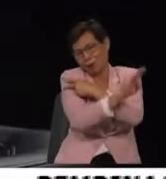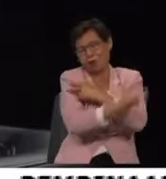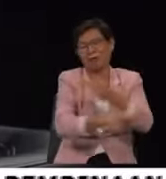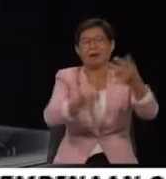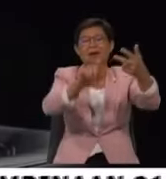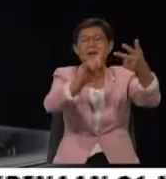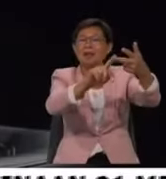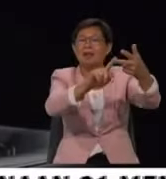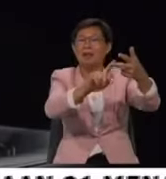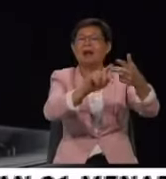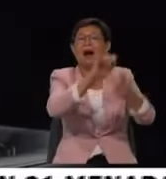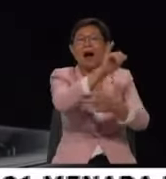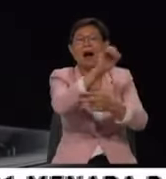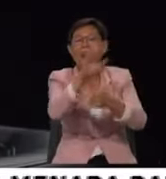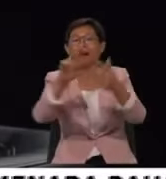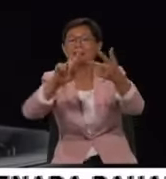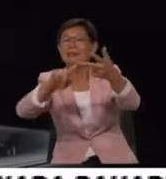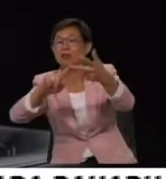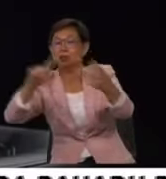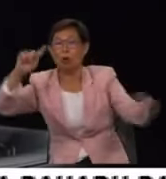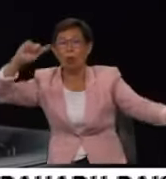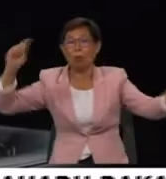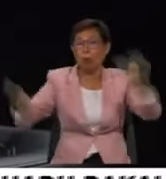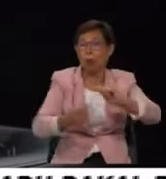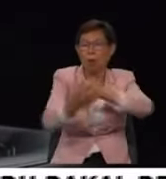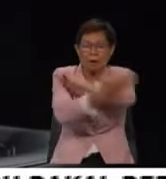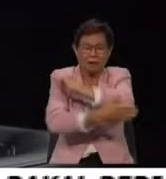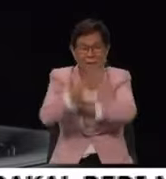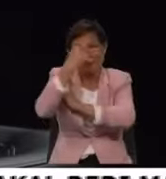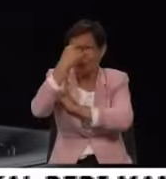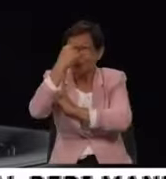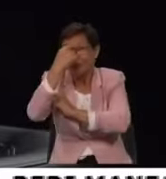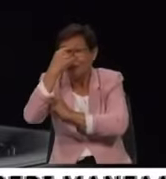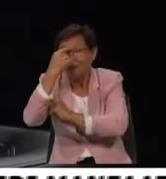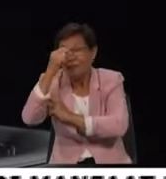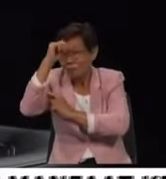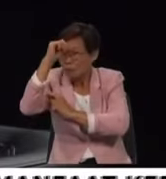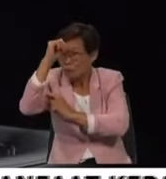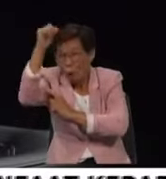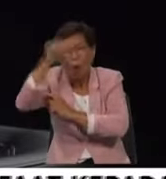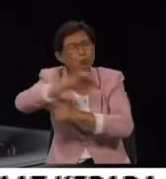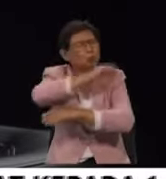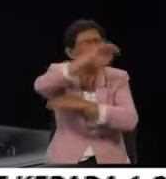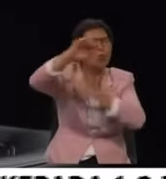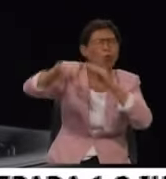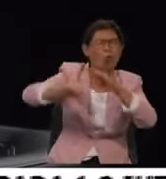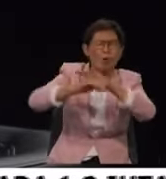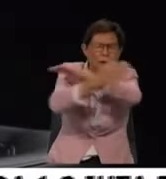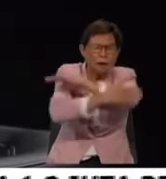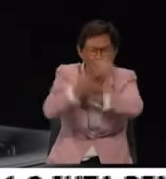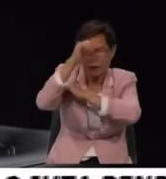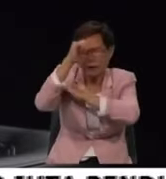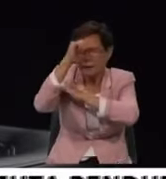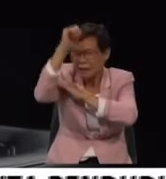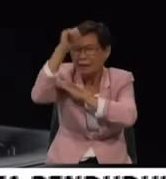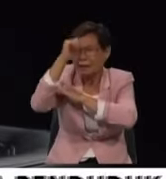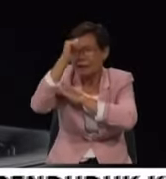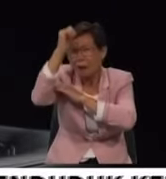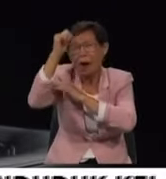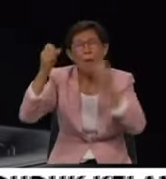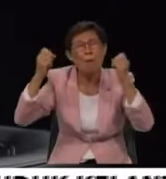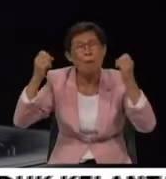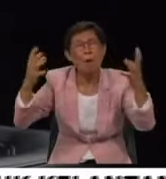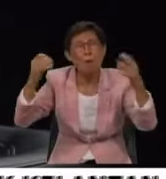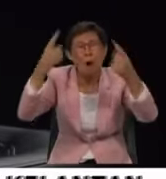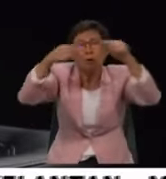revolusi ketiga telah membawa perubahan yang besar kepada negara India di mana kita lihat hampir semua kesebahagian besar daripada